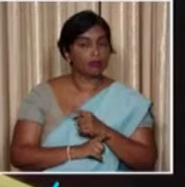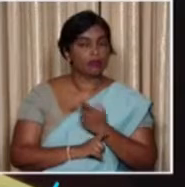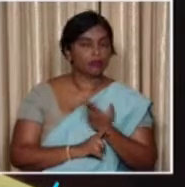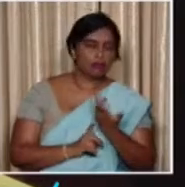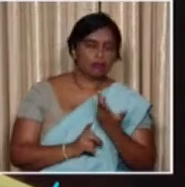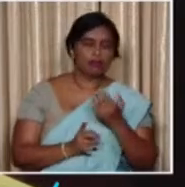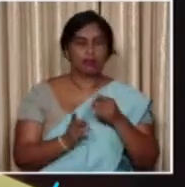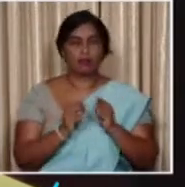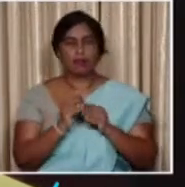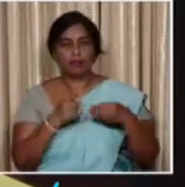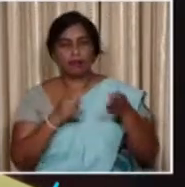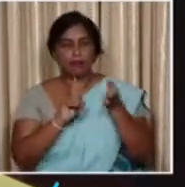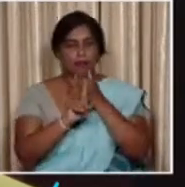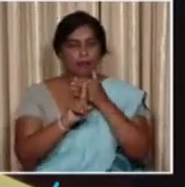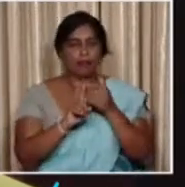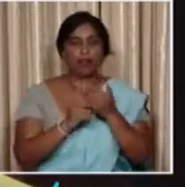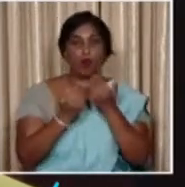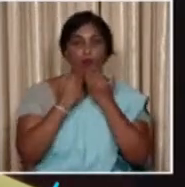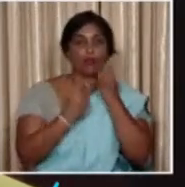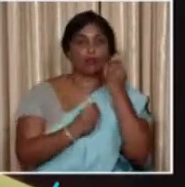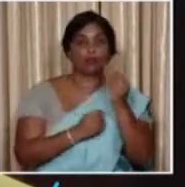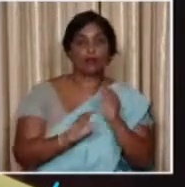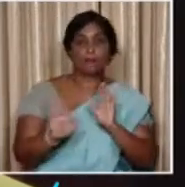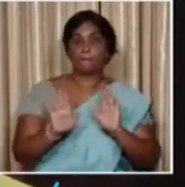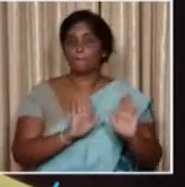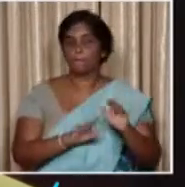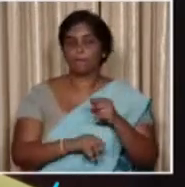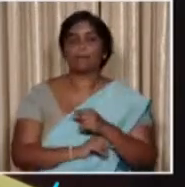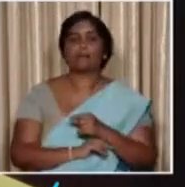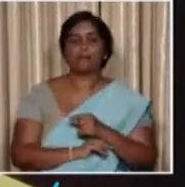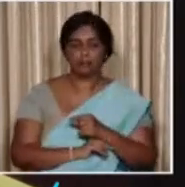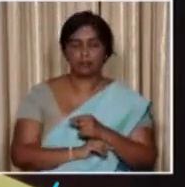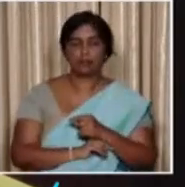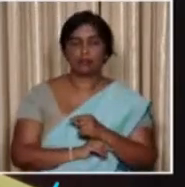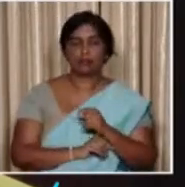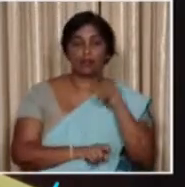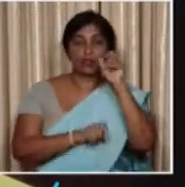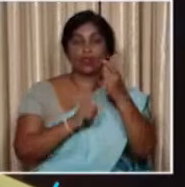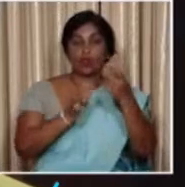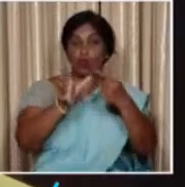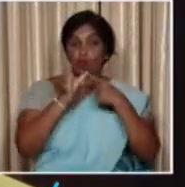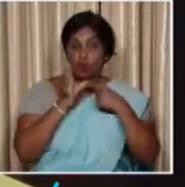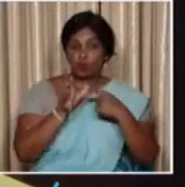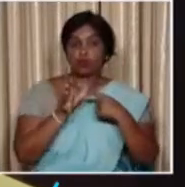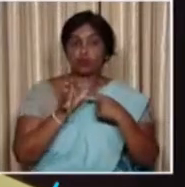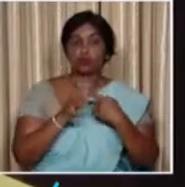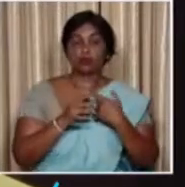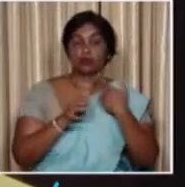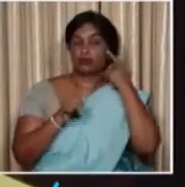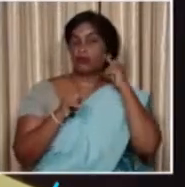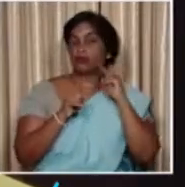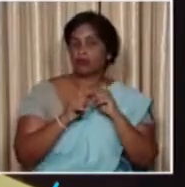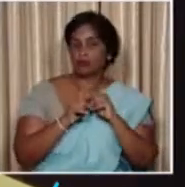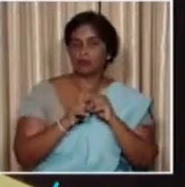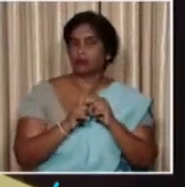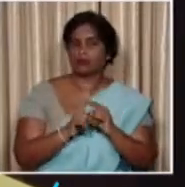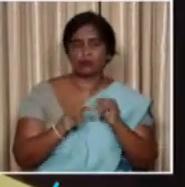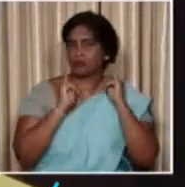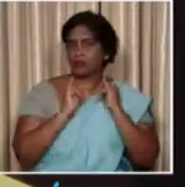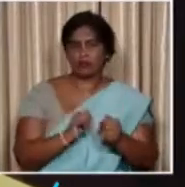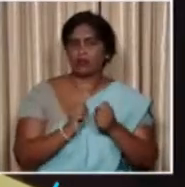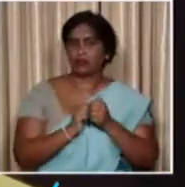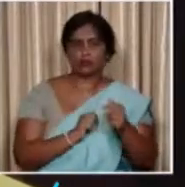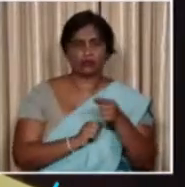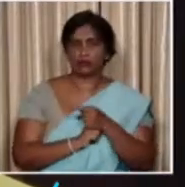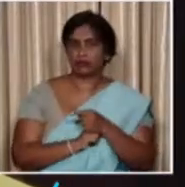අනියම් ක්‍රමයකින් උපදෙස් දෙනවා හසුරවනවා සාක්ෂිකාරය ලබා දෙන උත්තර පිළිබඳව ඒක බරපතල